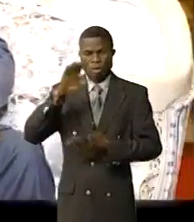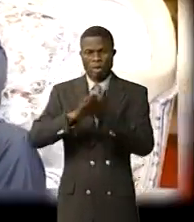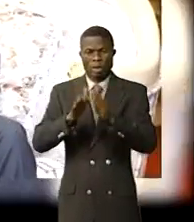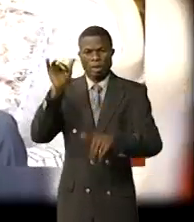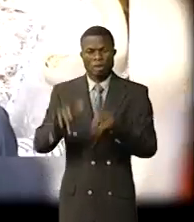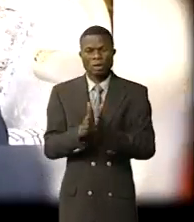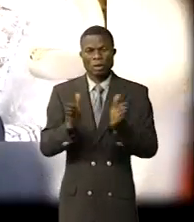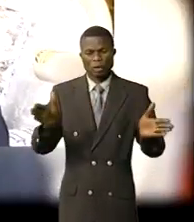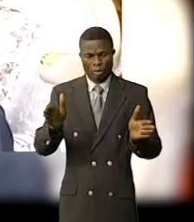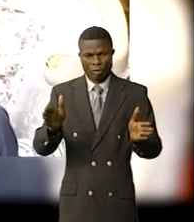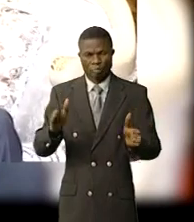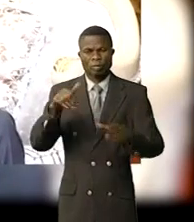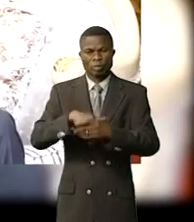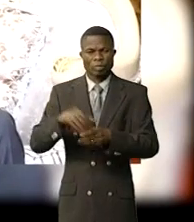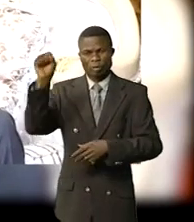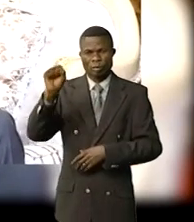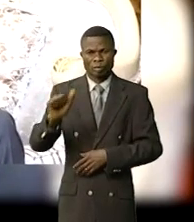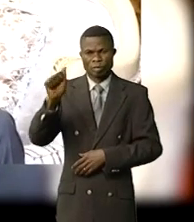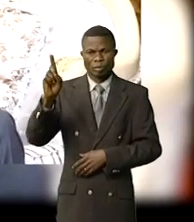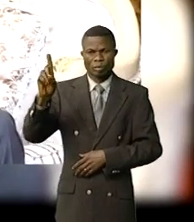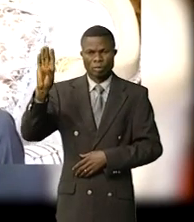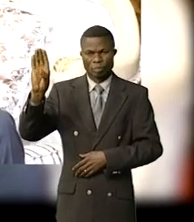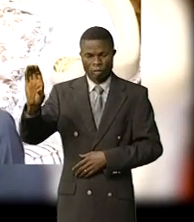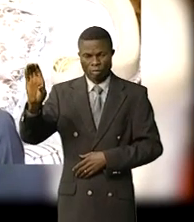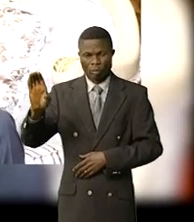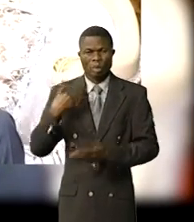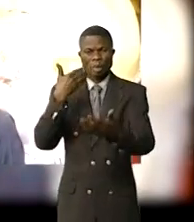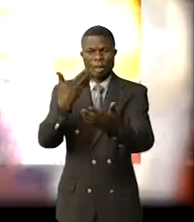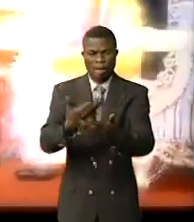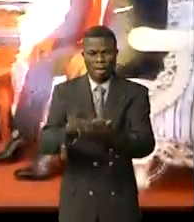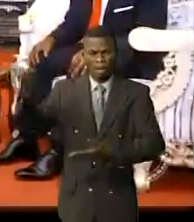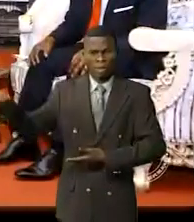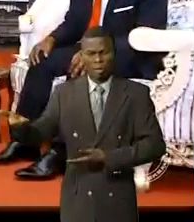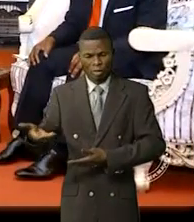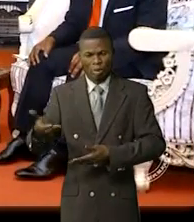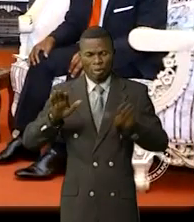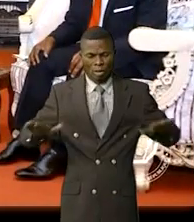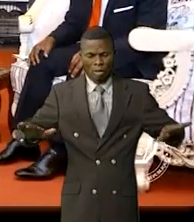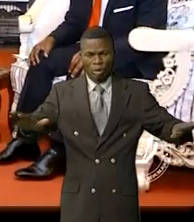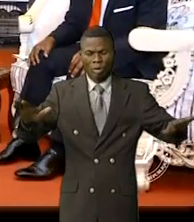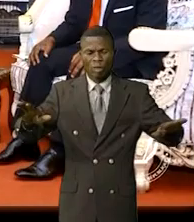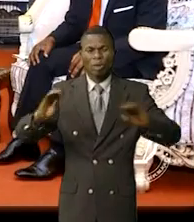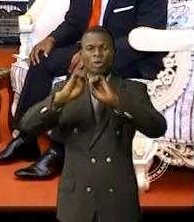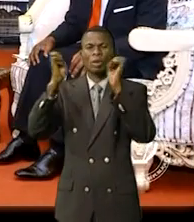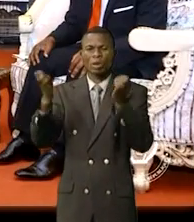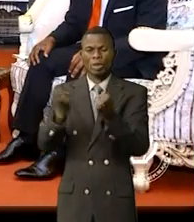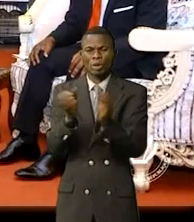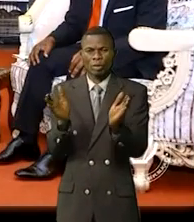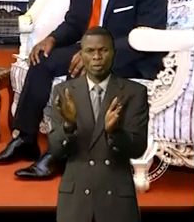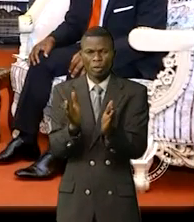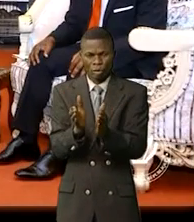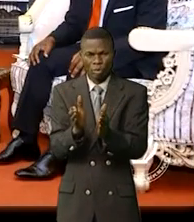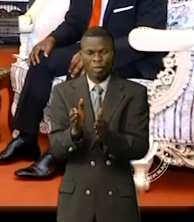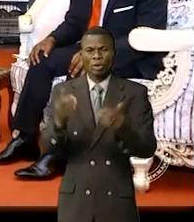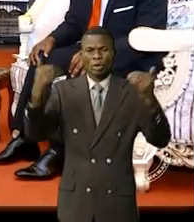secrétaire exécutif de la SADC. À son arrivée, il a été accueilli à l'aéroport Kamuzu par une équipe restreinte